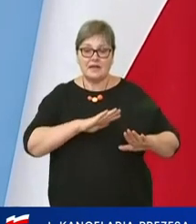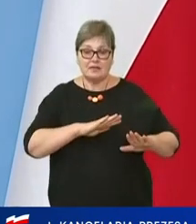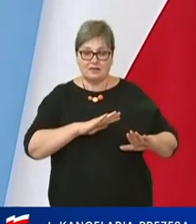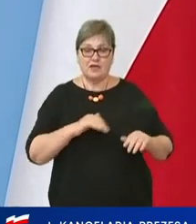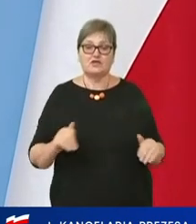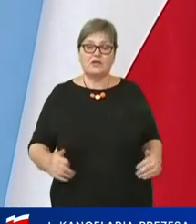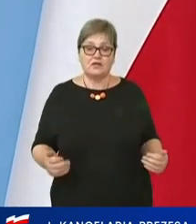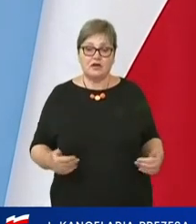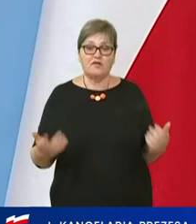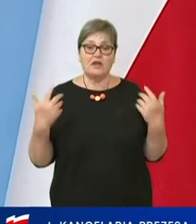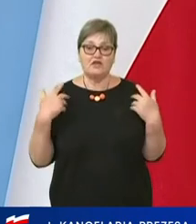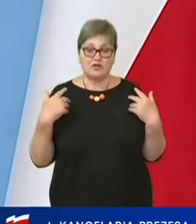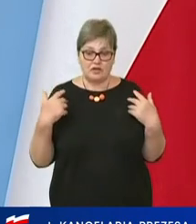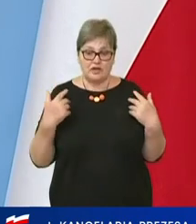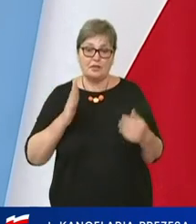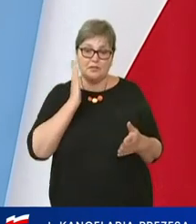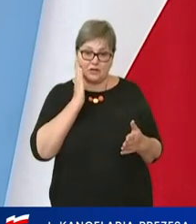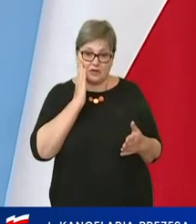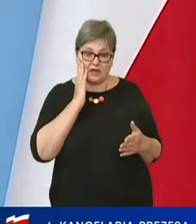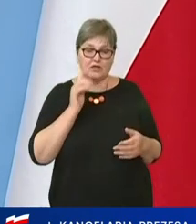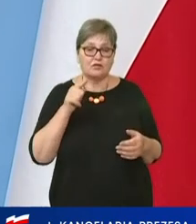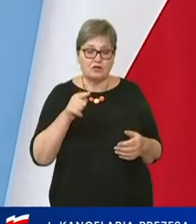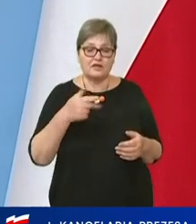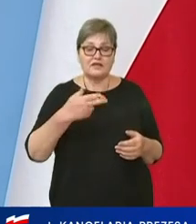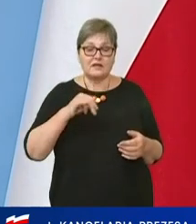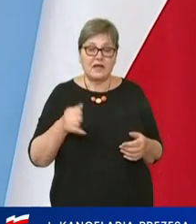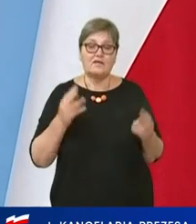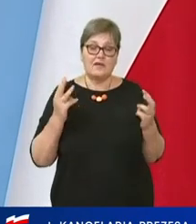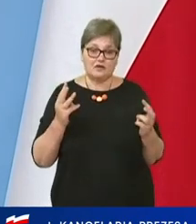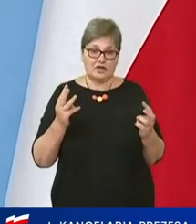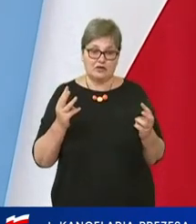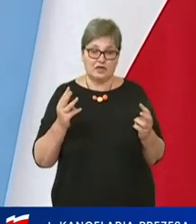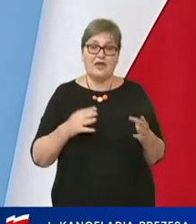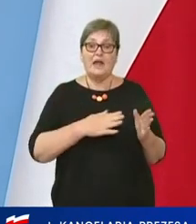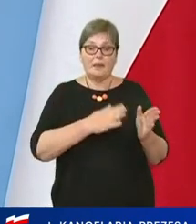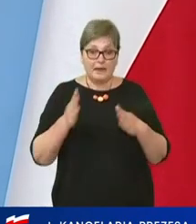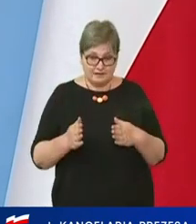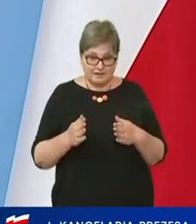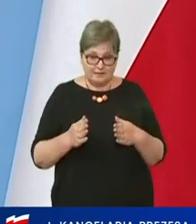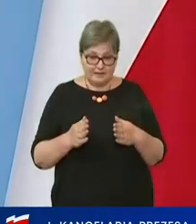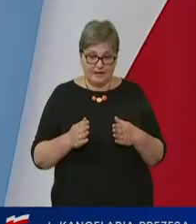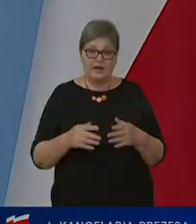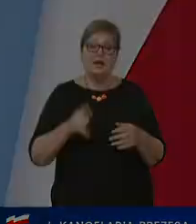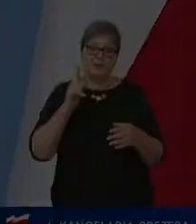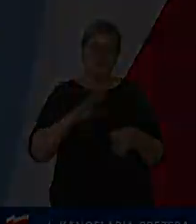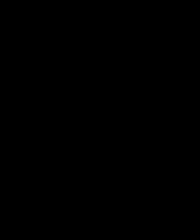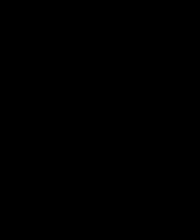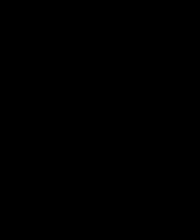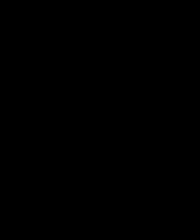życie mieszkańców domów pomocy społecznej. To jest dla nas ważne. Kolejne kroki będą dalej przez nas wprowadzane.